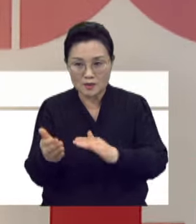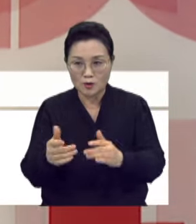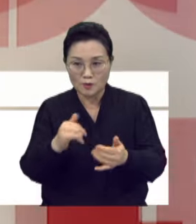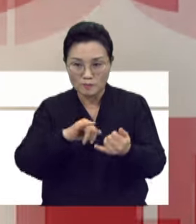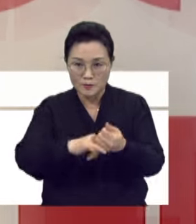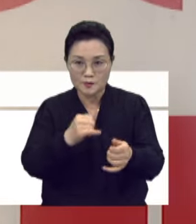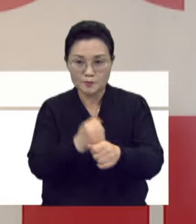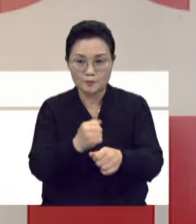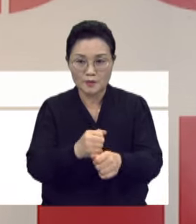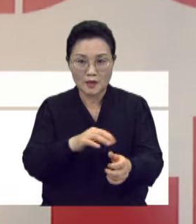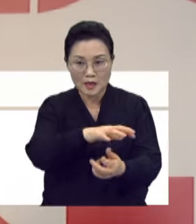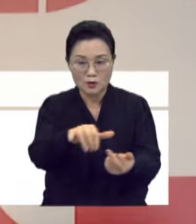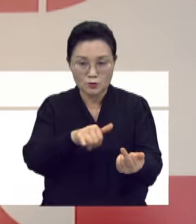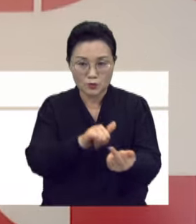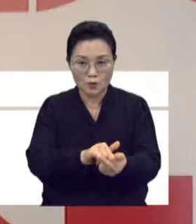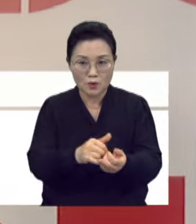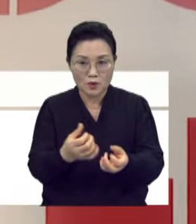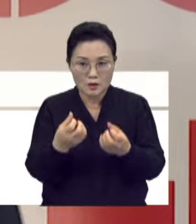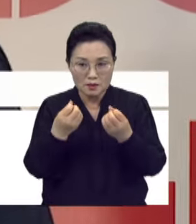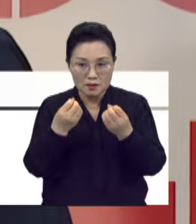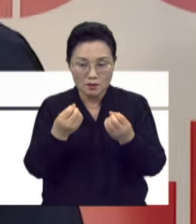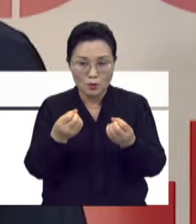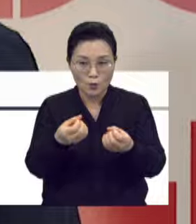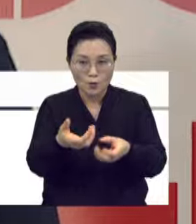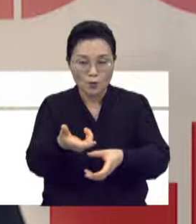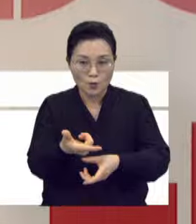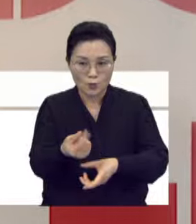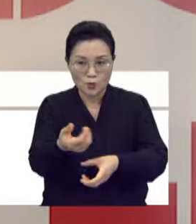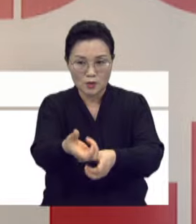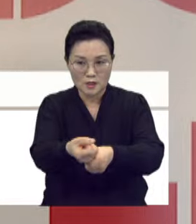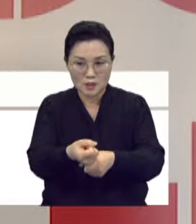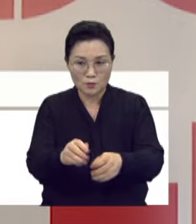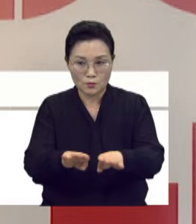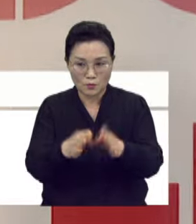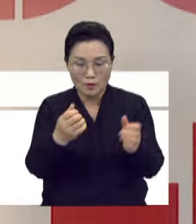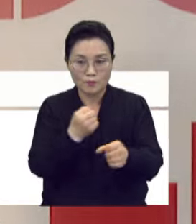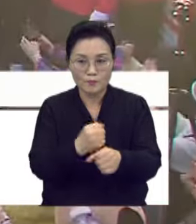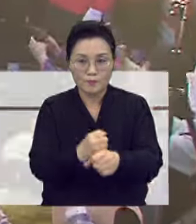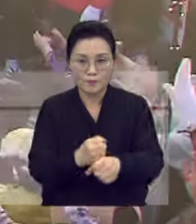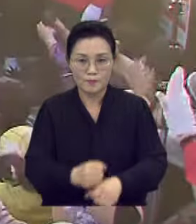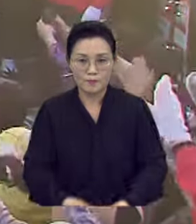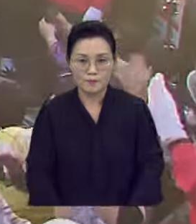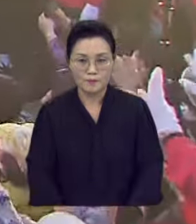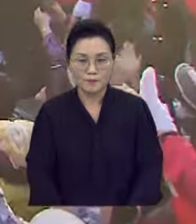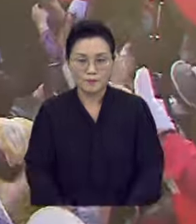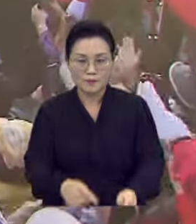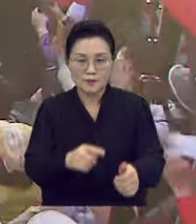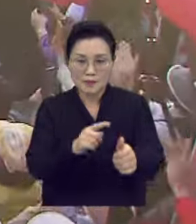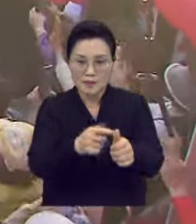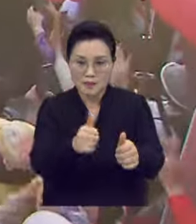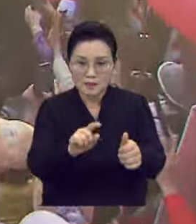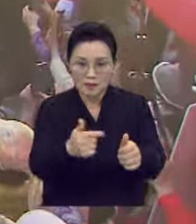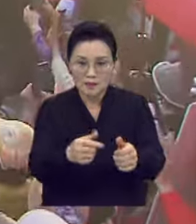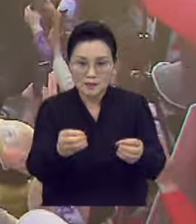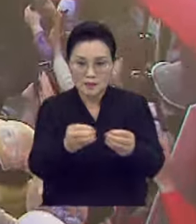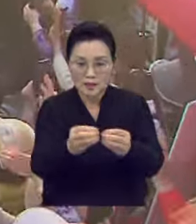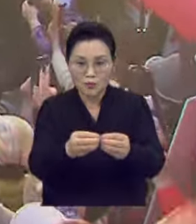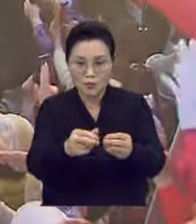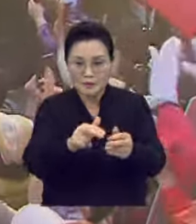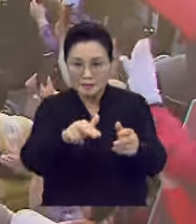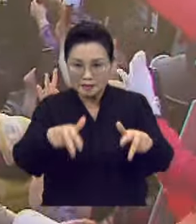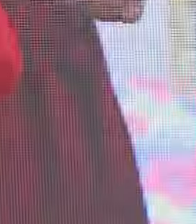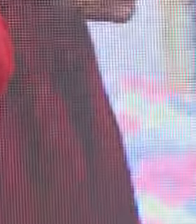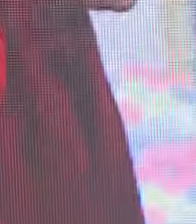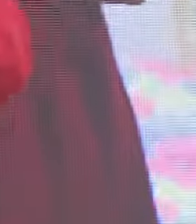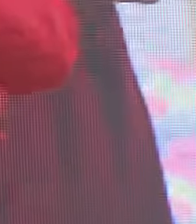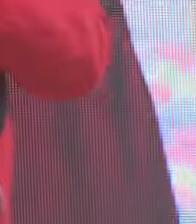겁니다. 가덕포 신공항 조기 완공할 겁니다. 이어 한 위원장은 창원, 진해, 성산, 김해